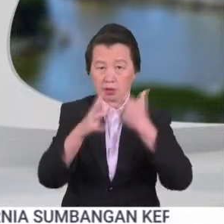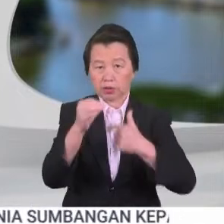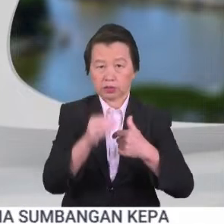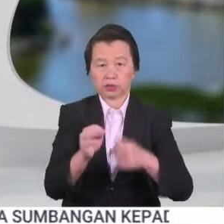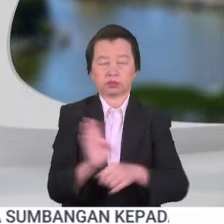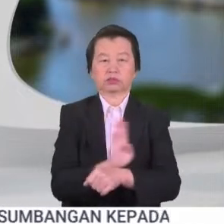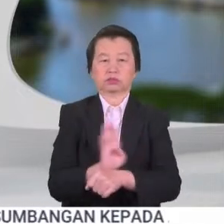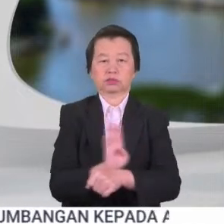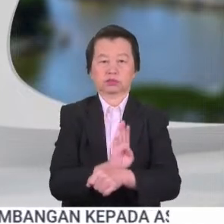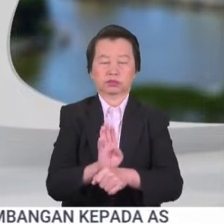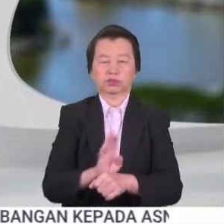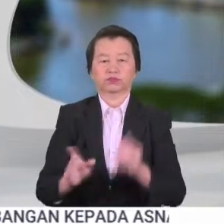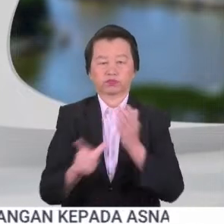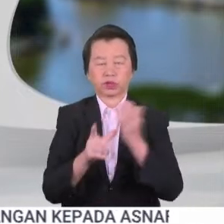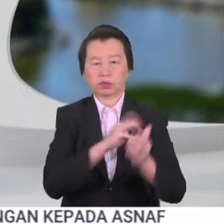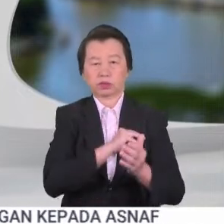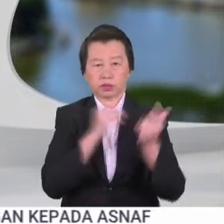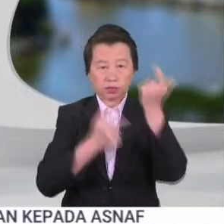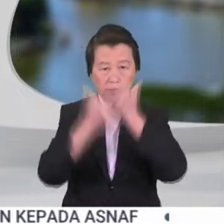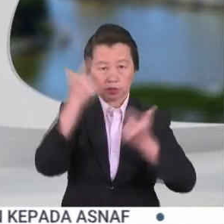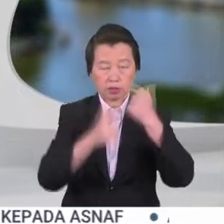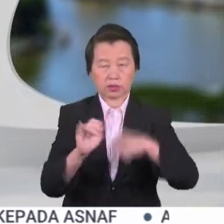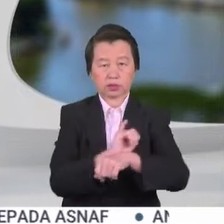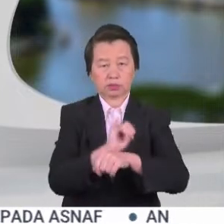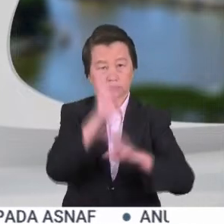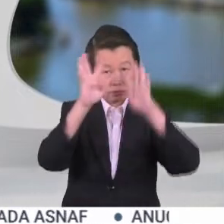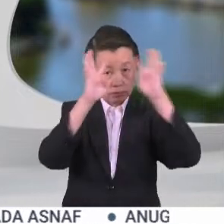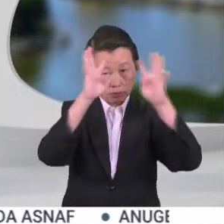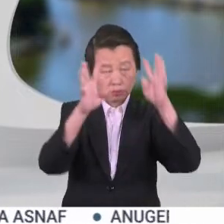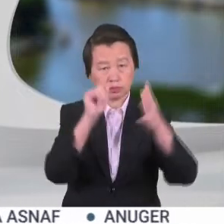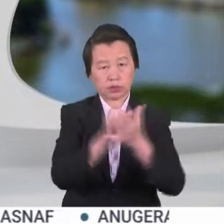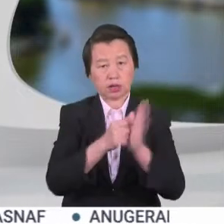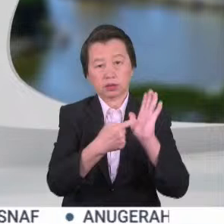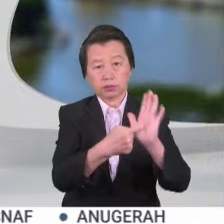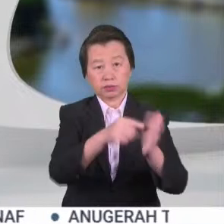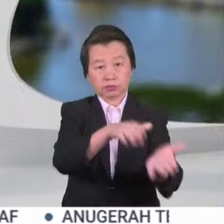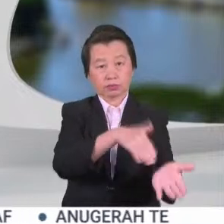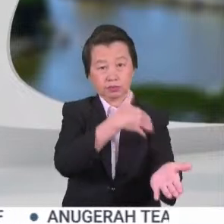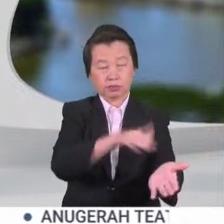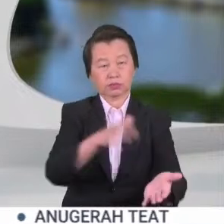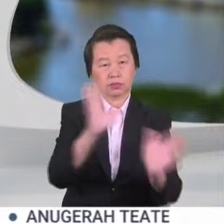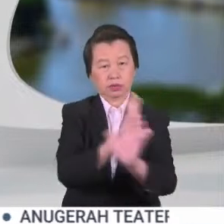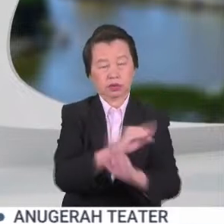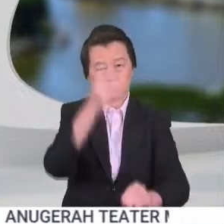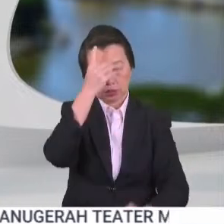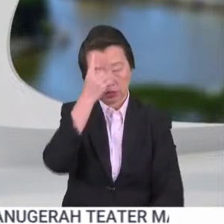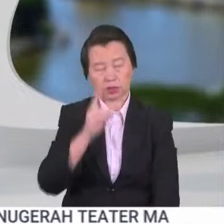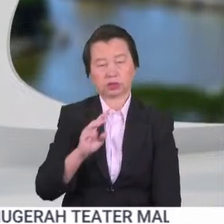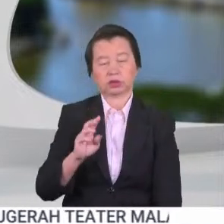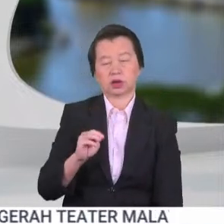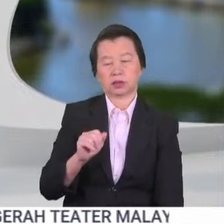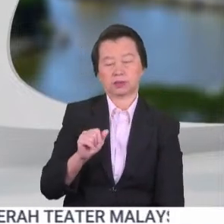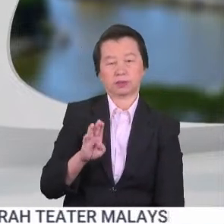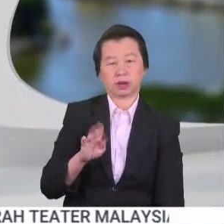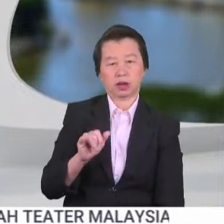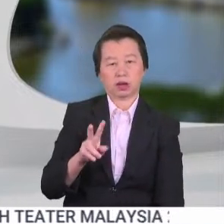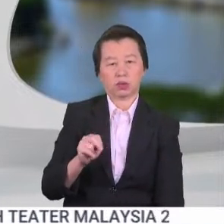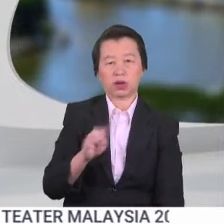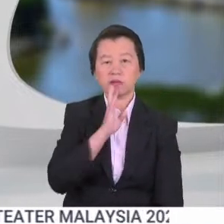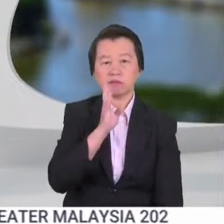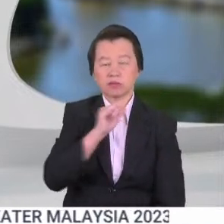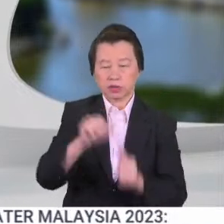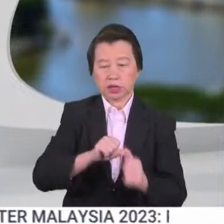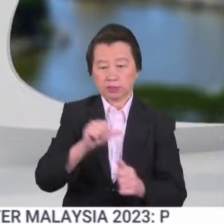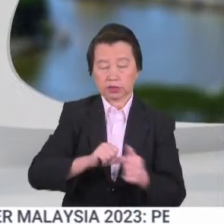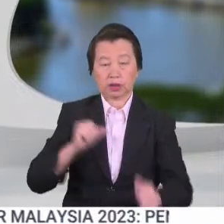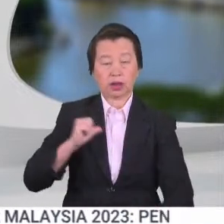keusahawanan timbalan menteri pelancongan industri kreatif dan seni persembahan Sarawak Datuk soda lawan berkata setiap ahli dewan